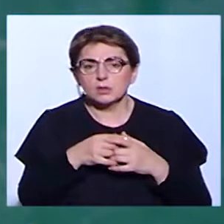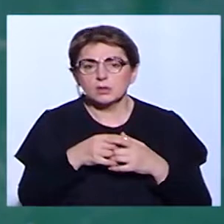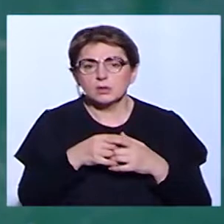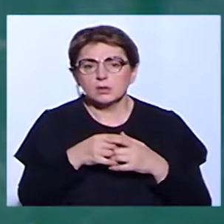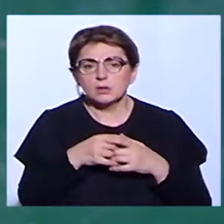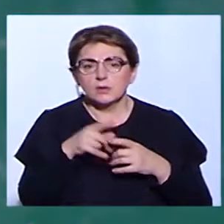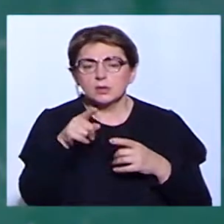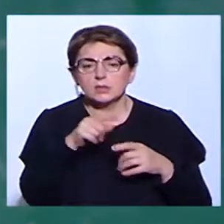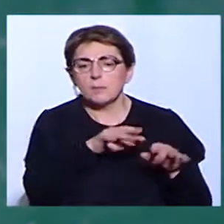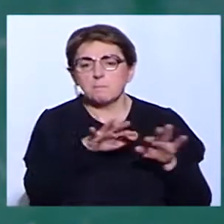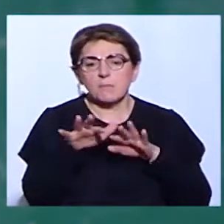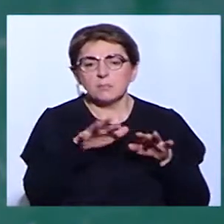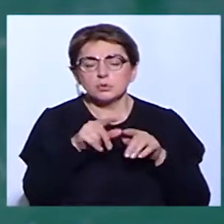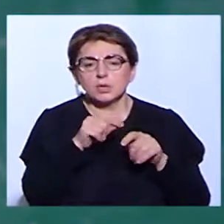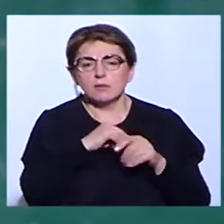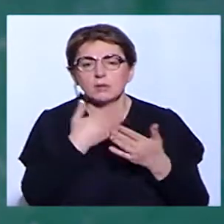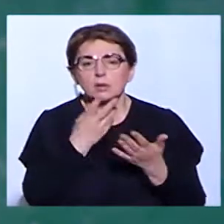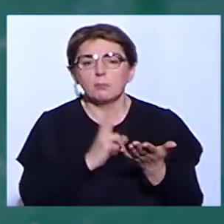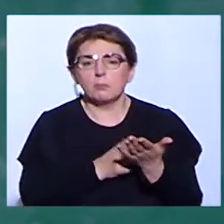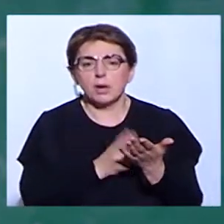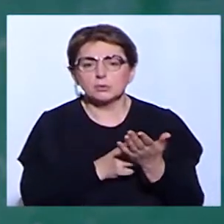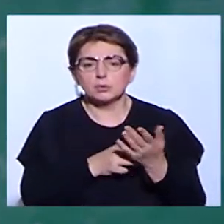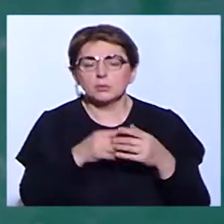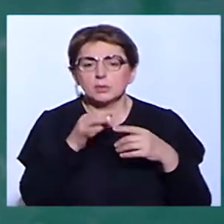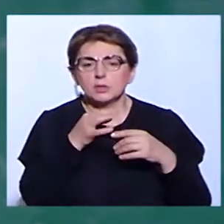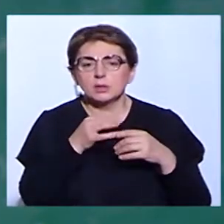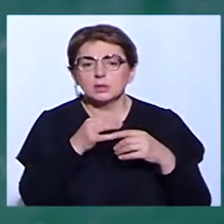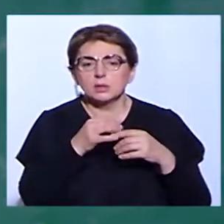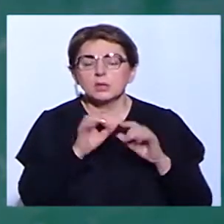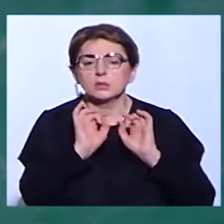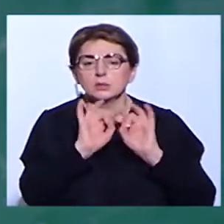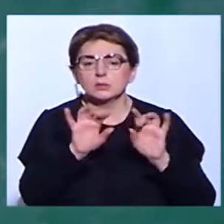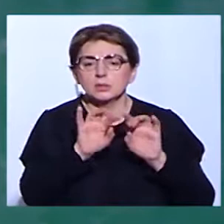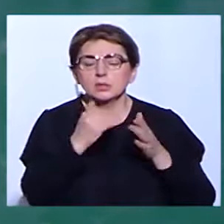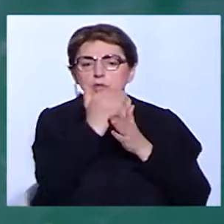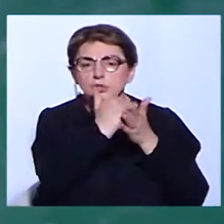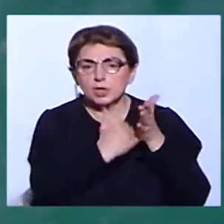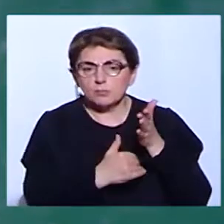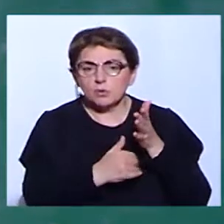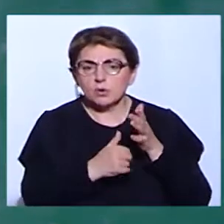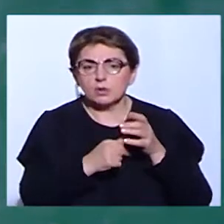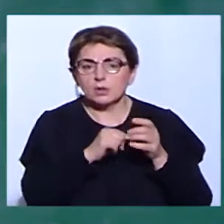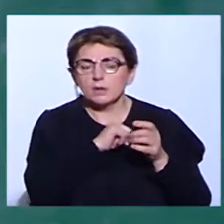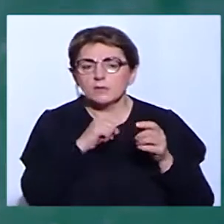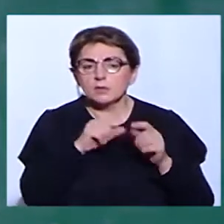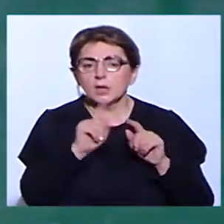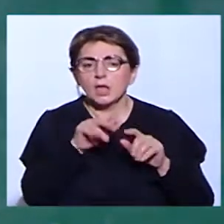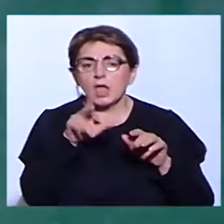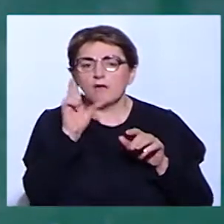ევოლუციის მამოძრავებელი ფაქტორები შემდეგნაირად ჩამოაყალიბა. ჯიშთა ევოლუციას